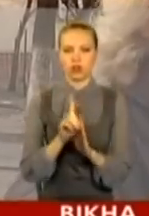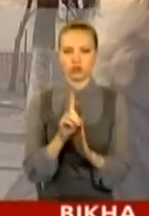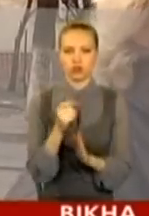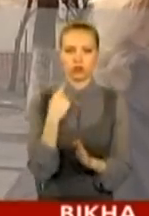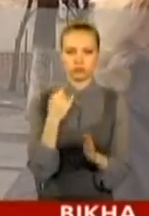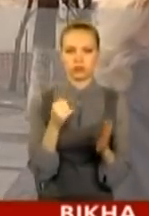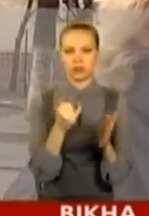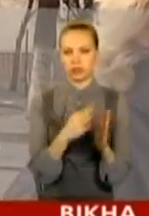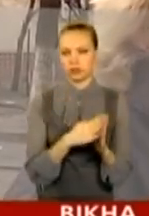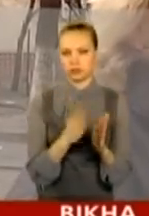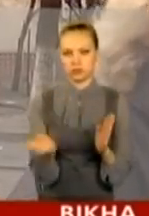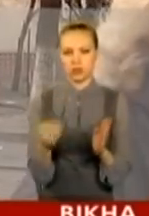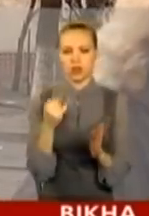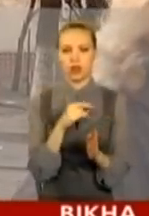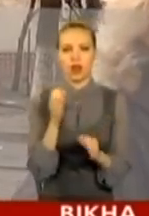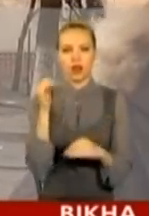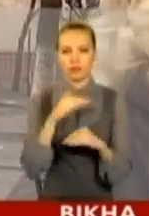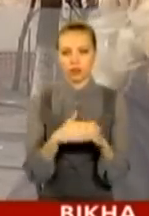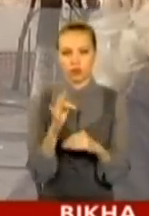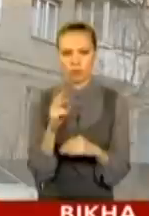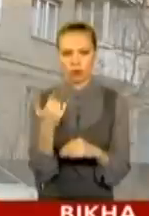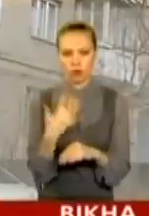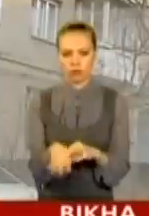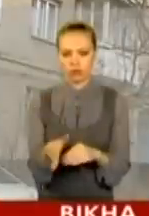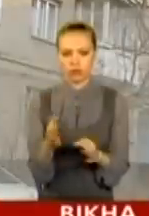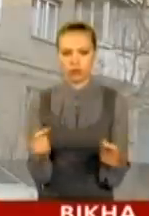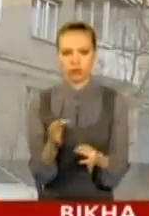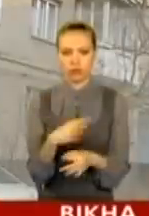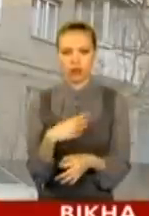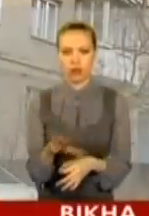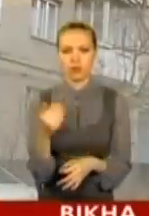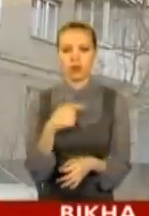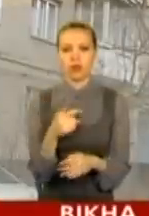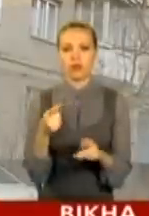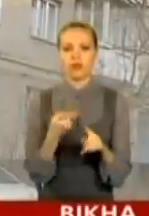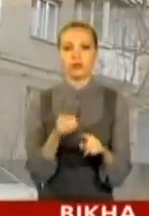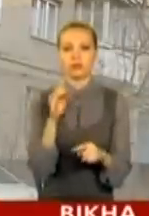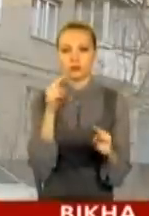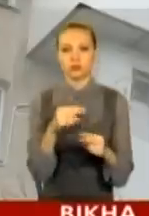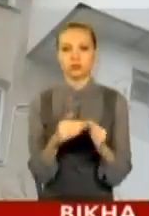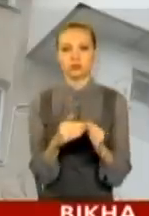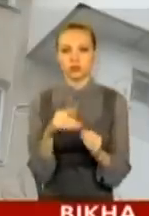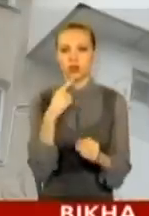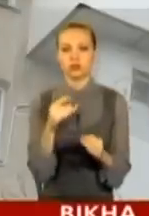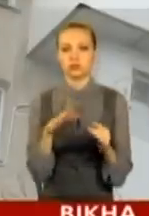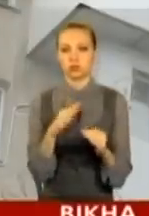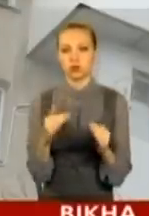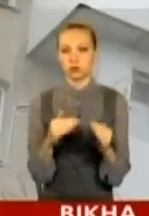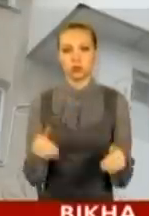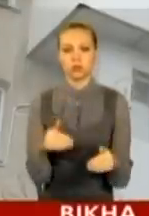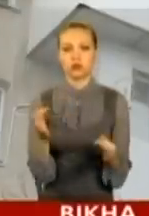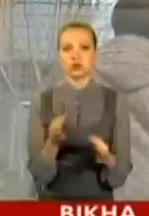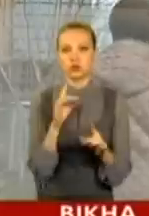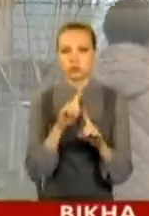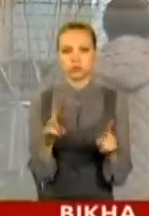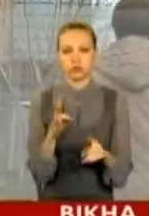і тому подобне. К вечору вона вже ніяка була. Сусідка матері вбивці того вечора була вдома. Нічого підозрілого не чула.